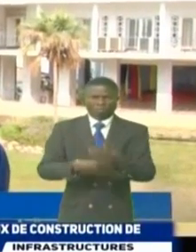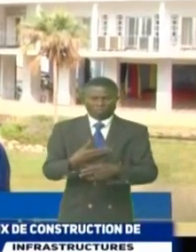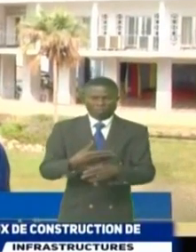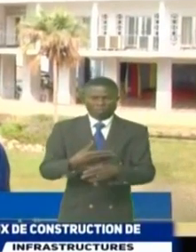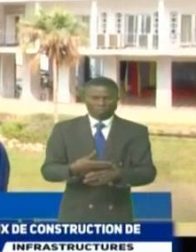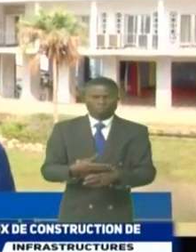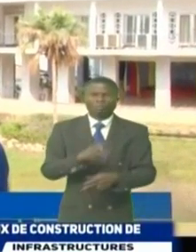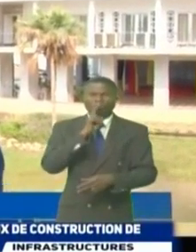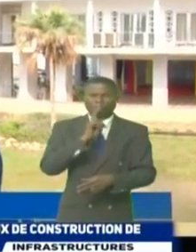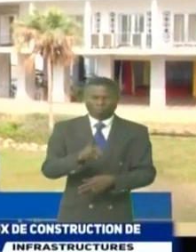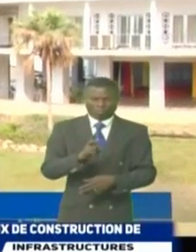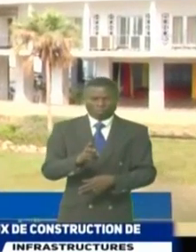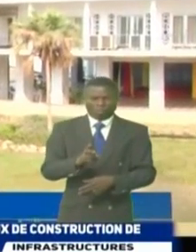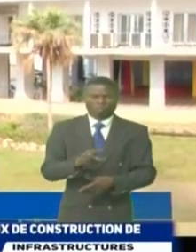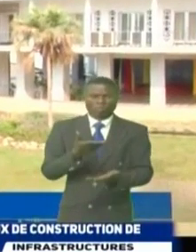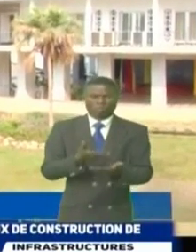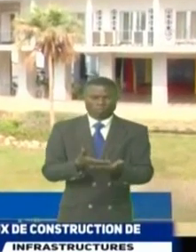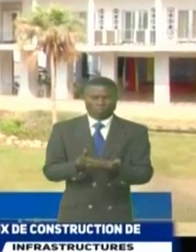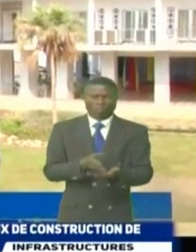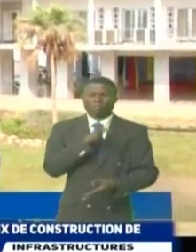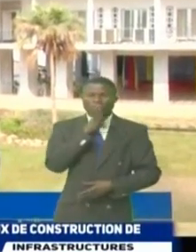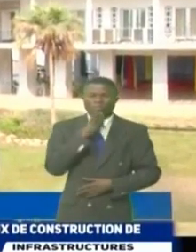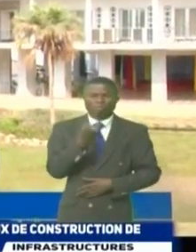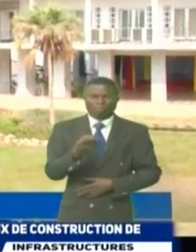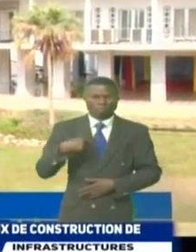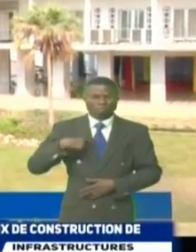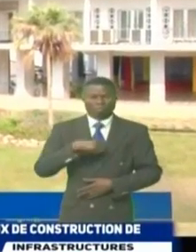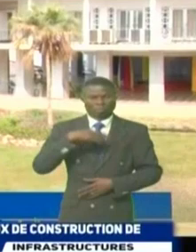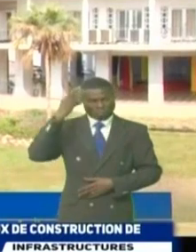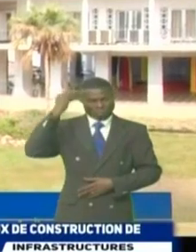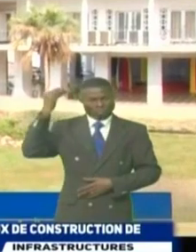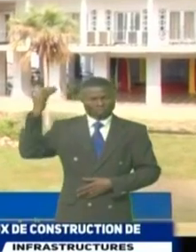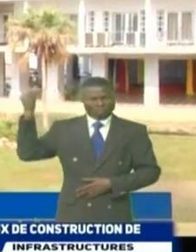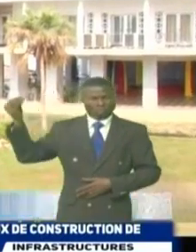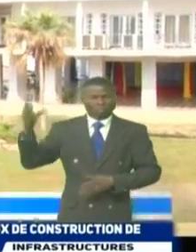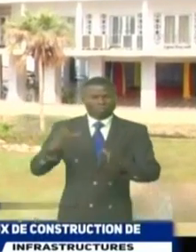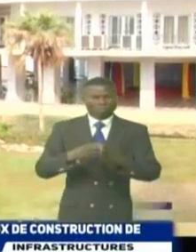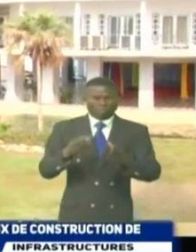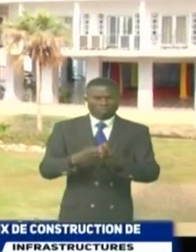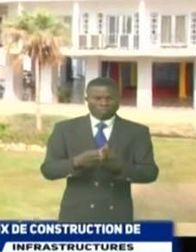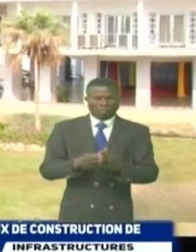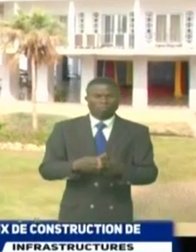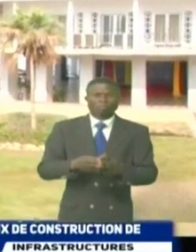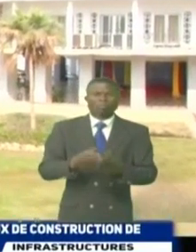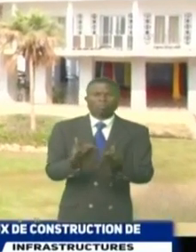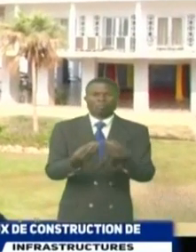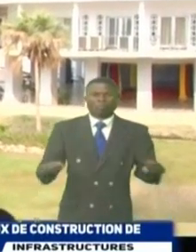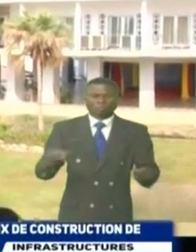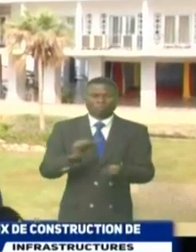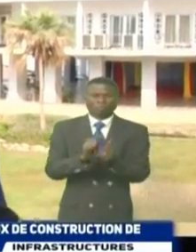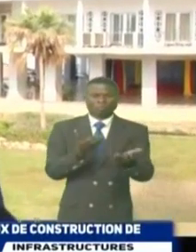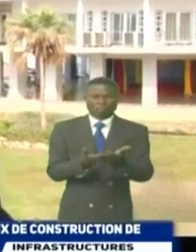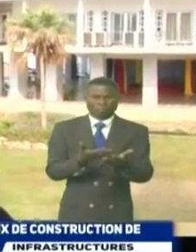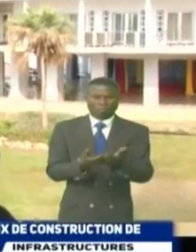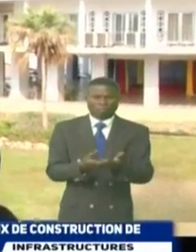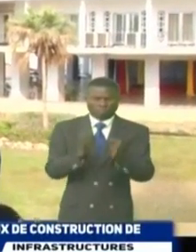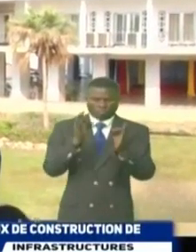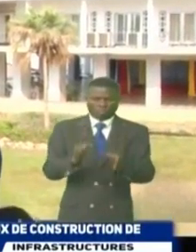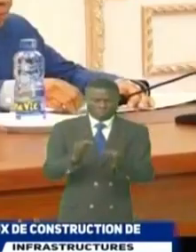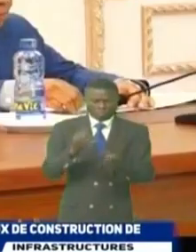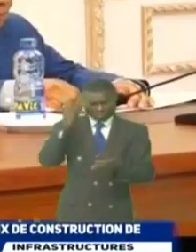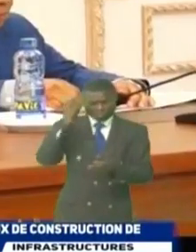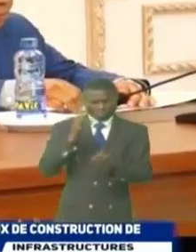du réel, c'est du vivable. Et nous espérons qu'avec un peu de réglage de certaines choses, en tout cas, nous sommes sur la bonne